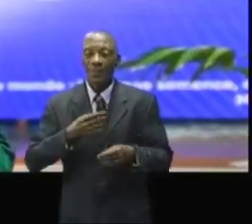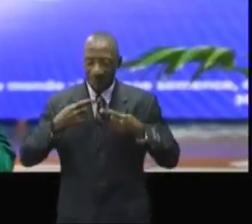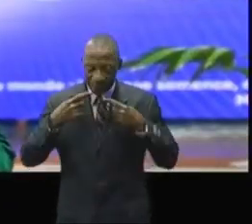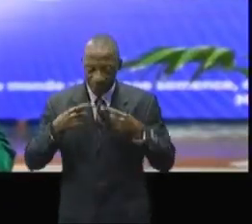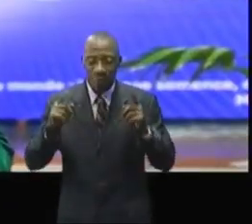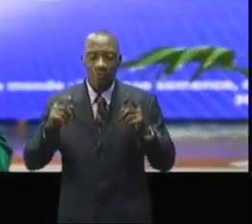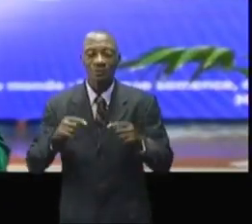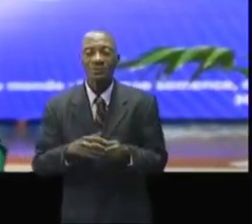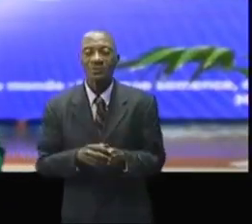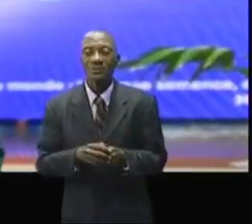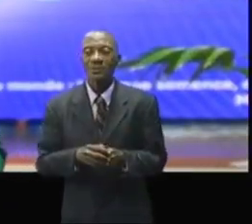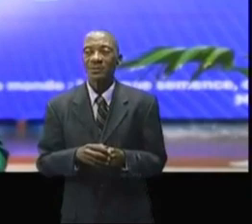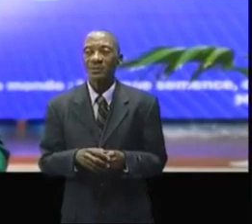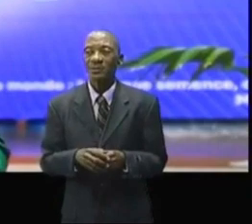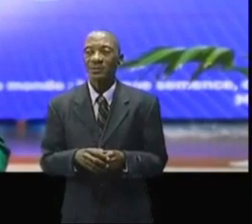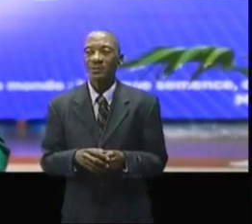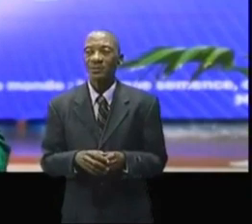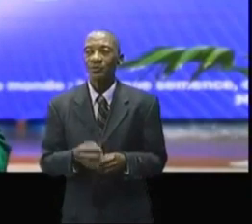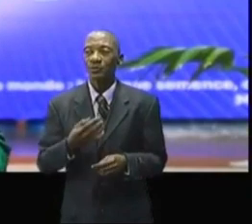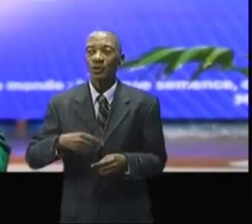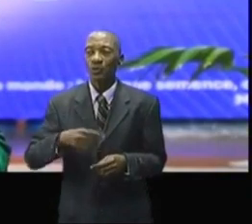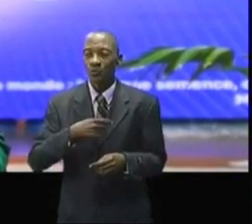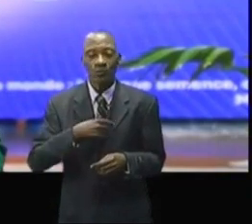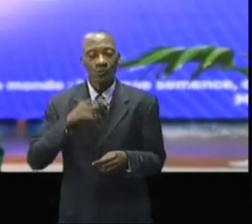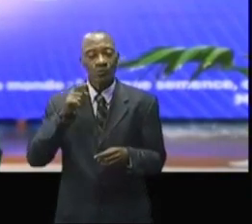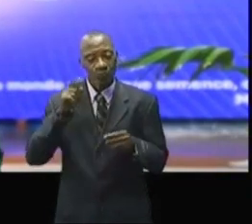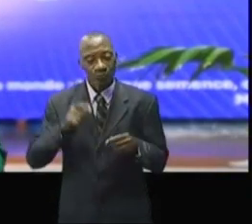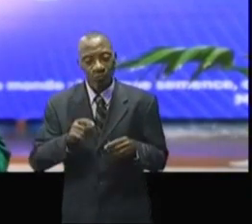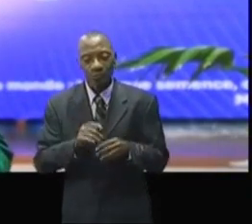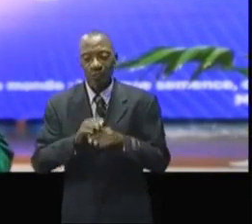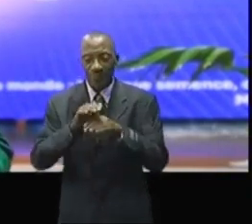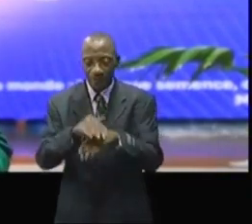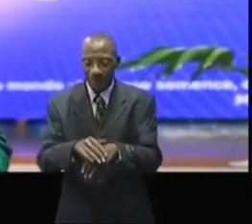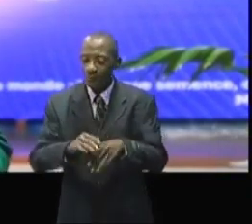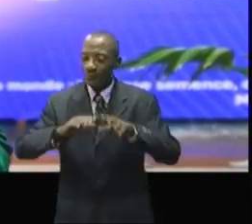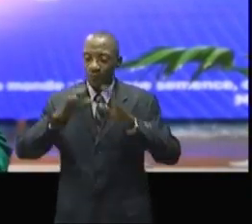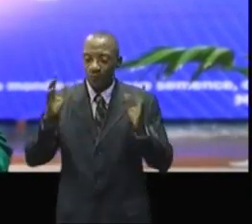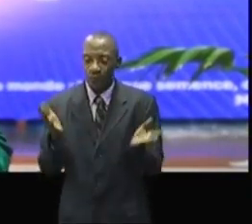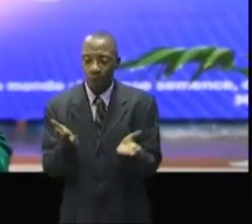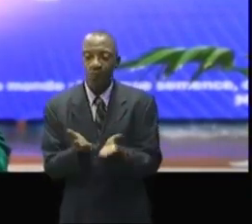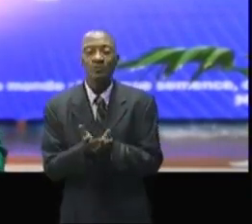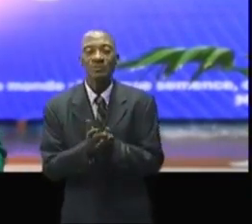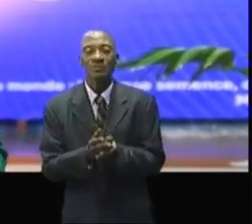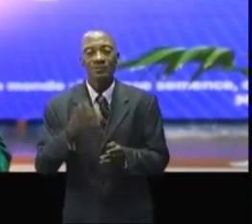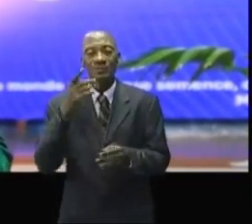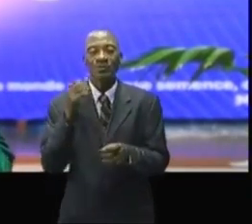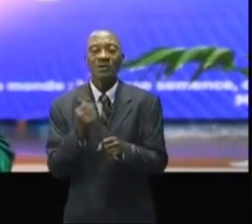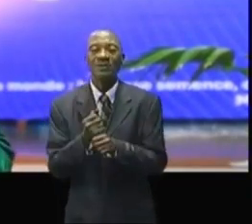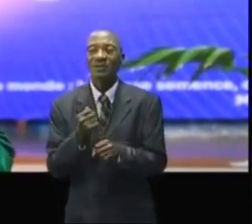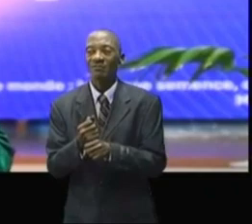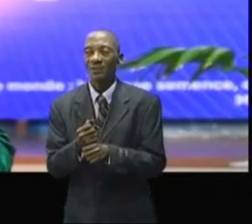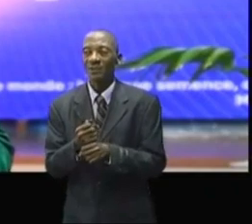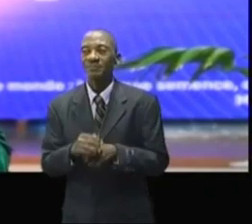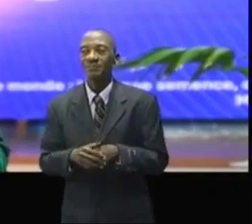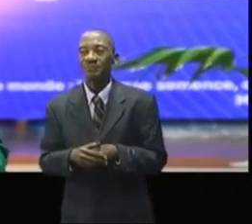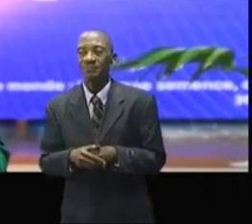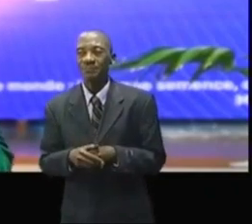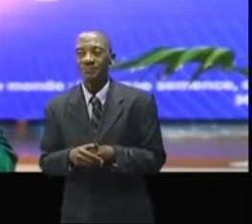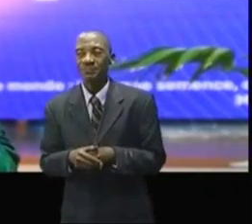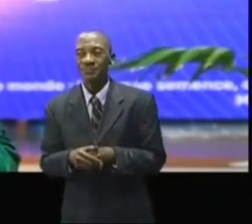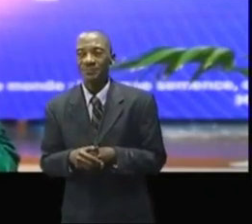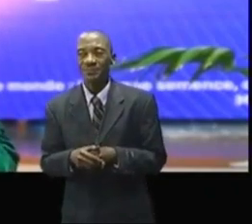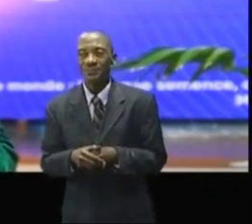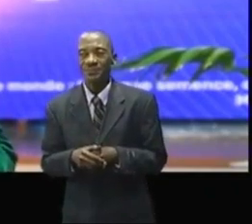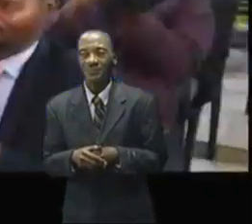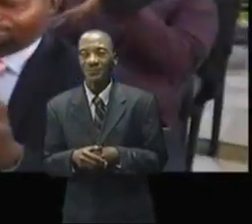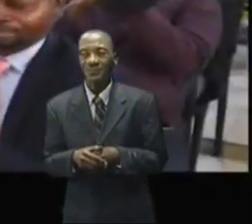politique, c'est Dieu le Créateur, Jésus-Christ de Nazareth, le roi des rois, le ressuscité